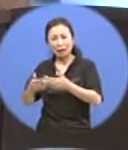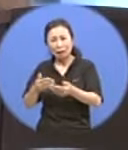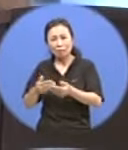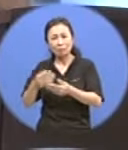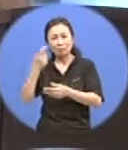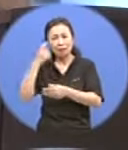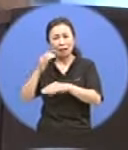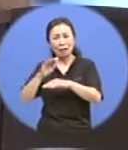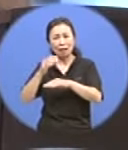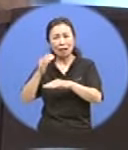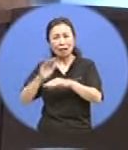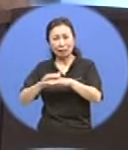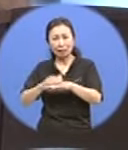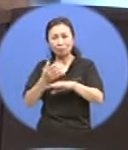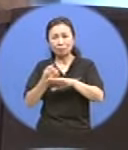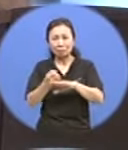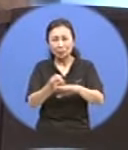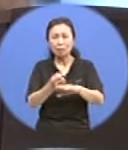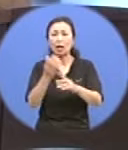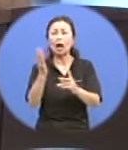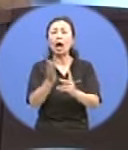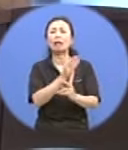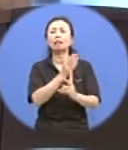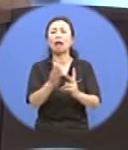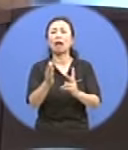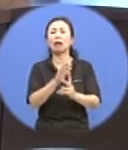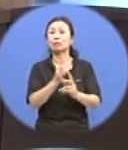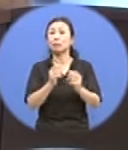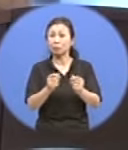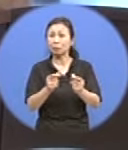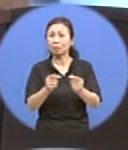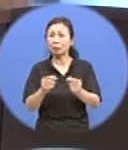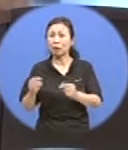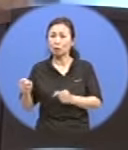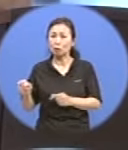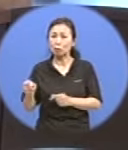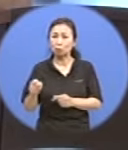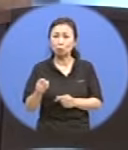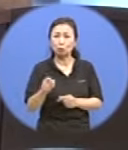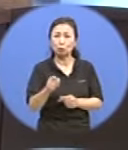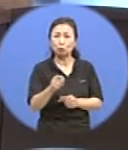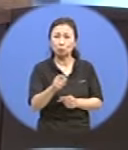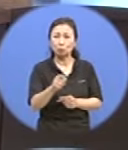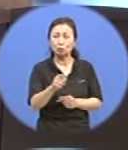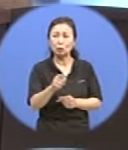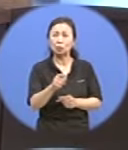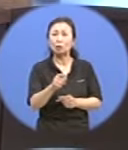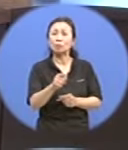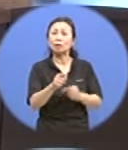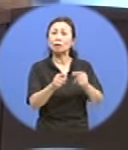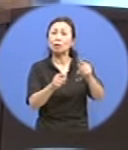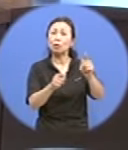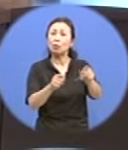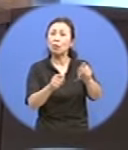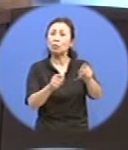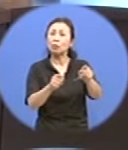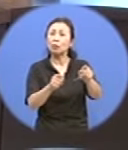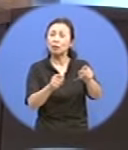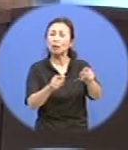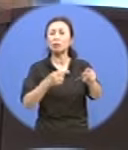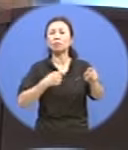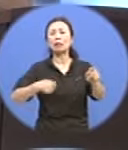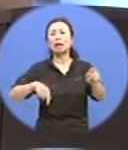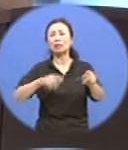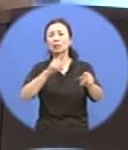ますよね、これをずっとつなげていく延長線上には、少し我々の目指す